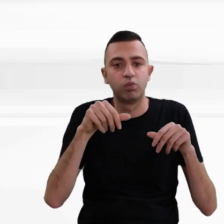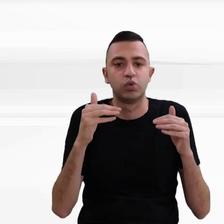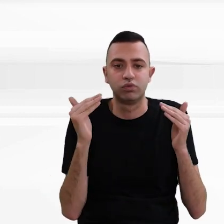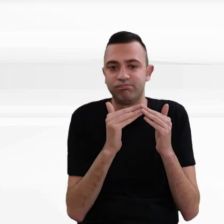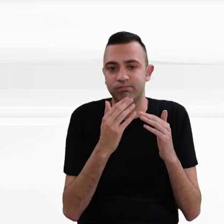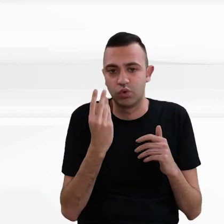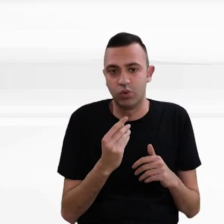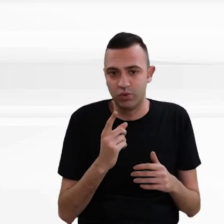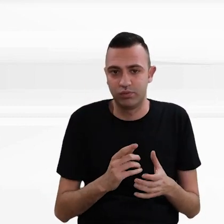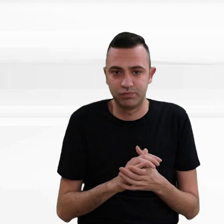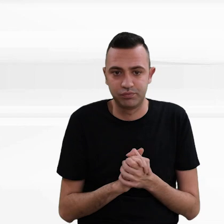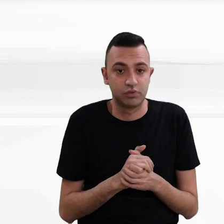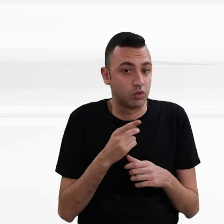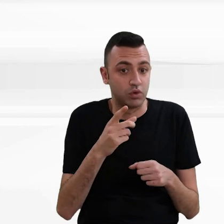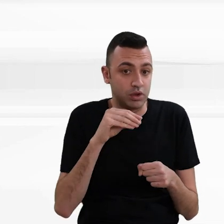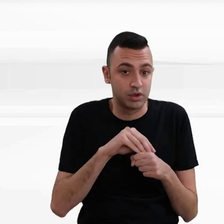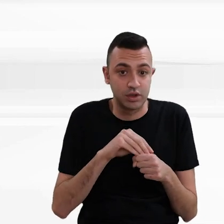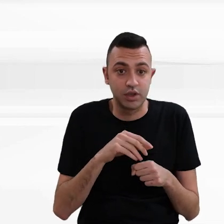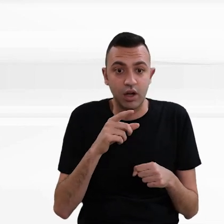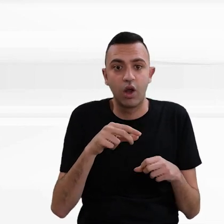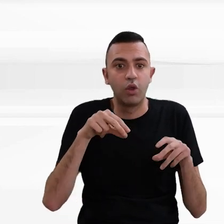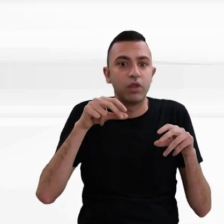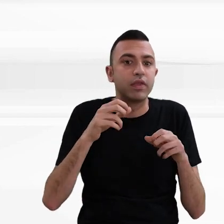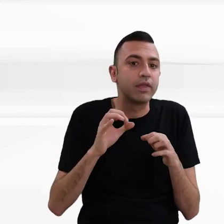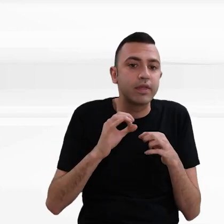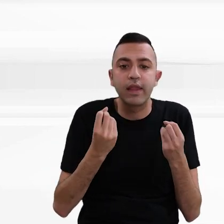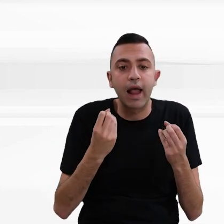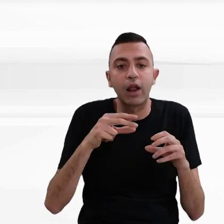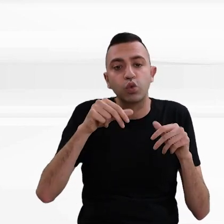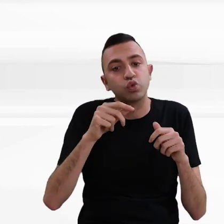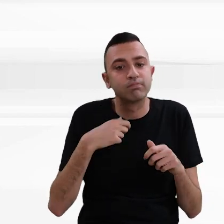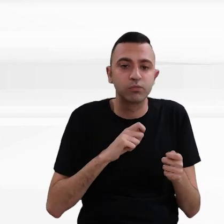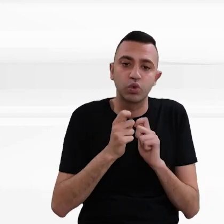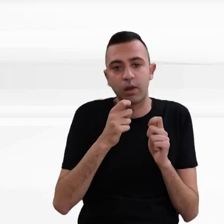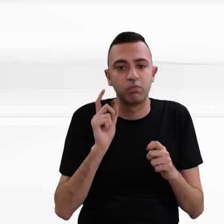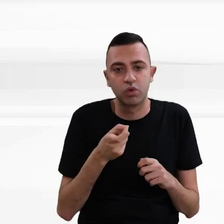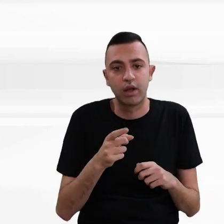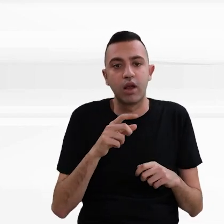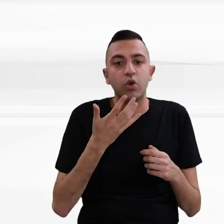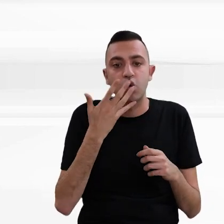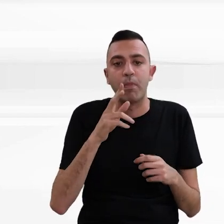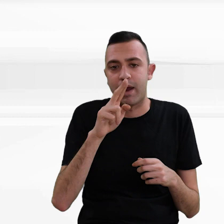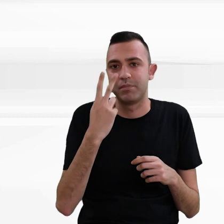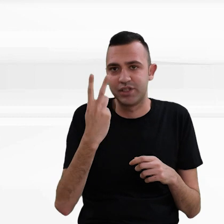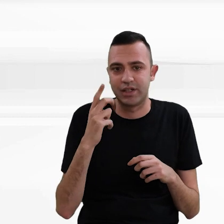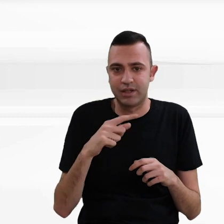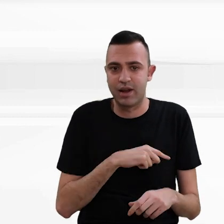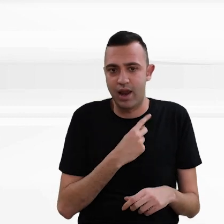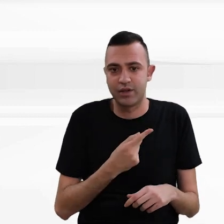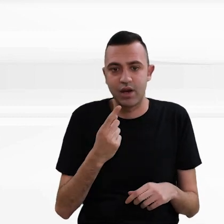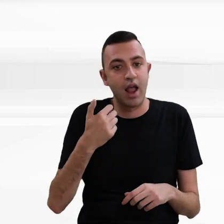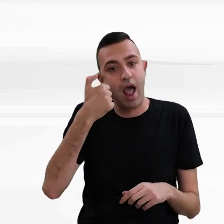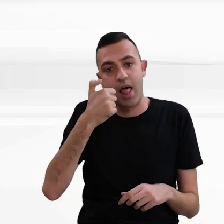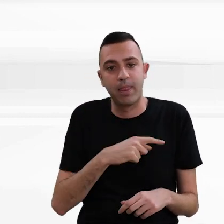tuza denk geliyormuş hadi halde ne kadar tuz kullanıldığını bulalım çorbanın Merkez açısı 72 derece değil mi